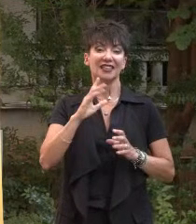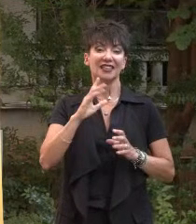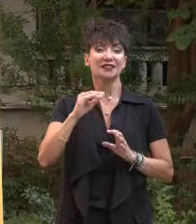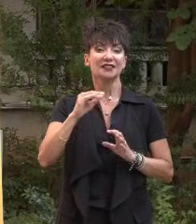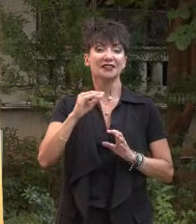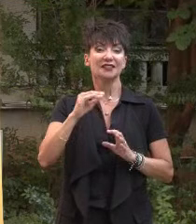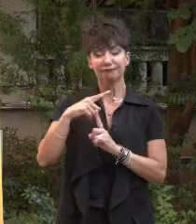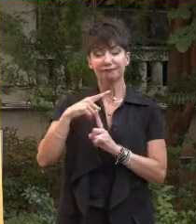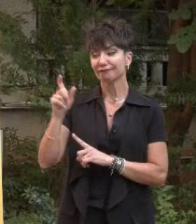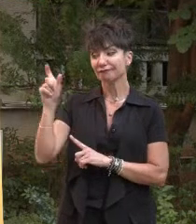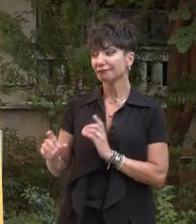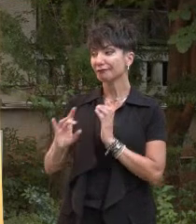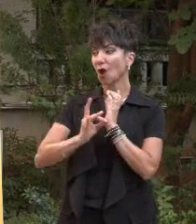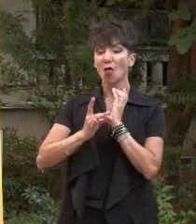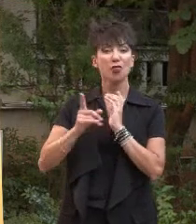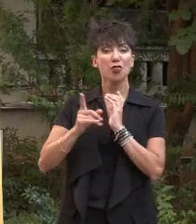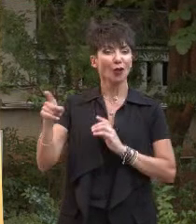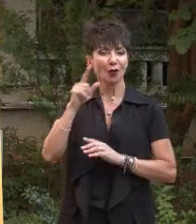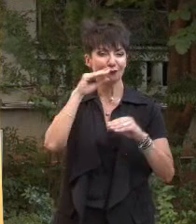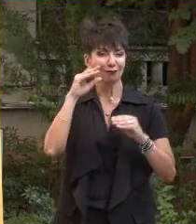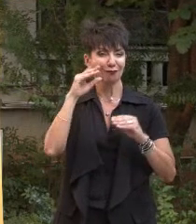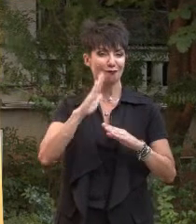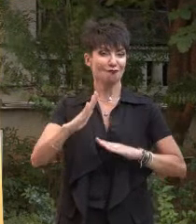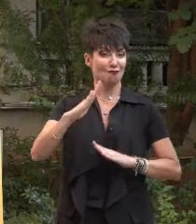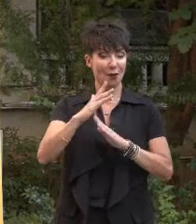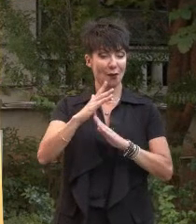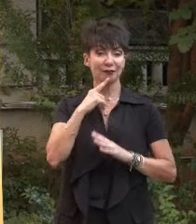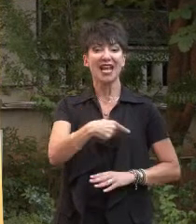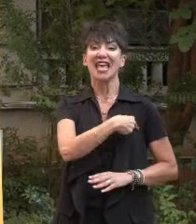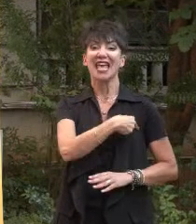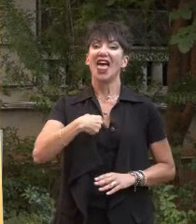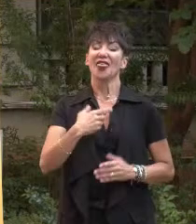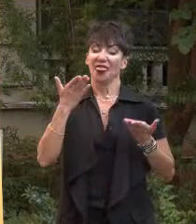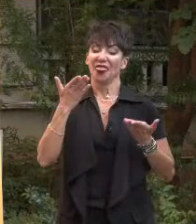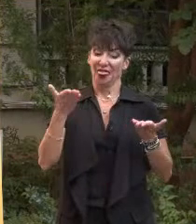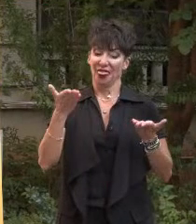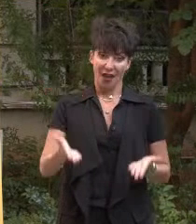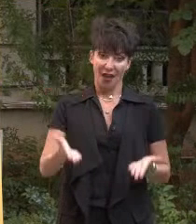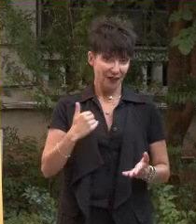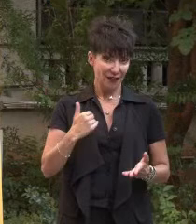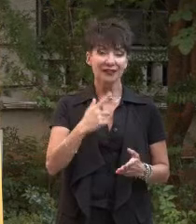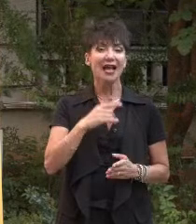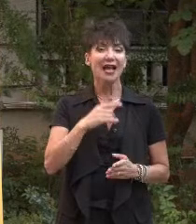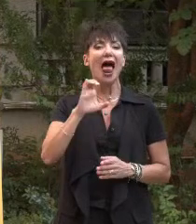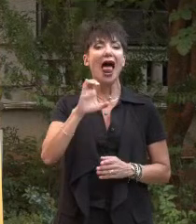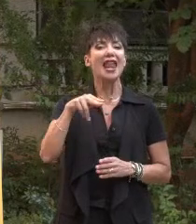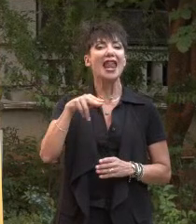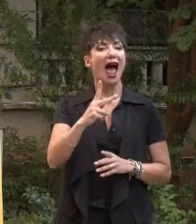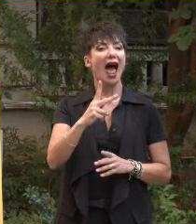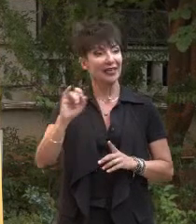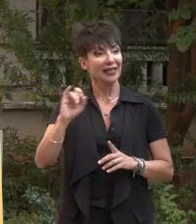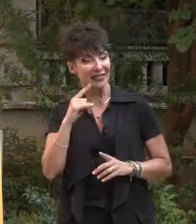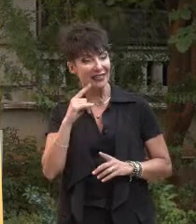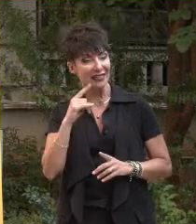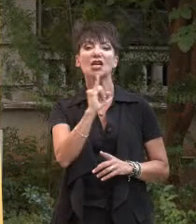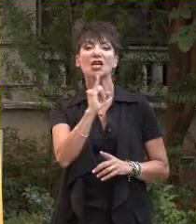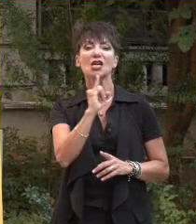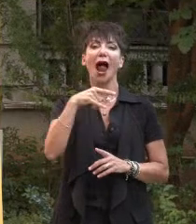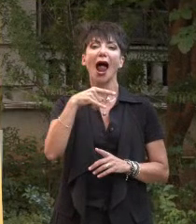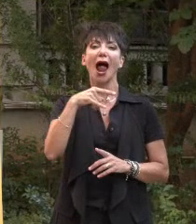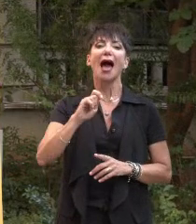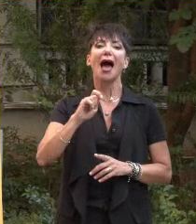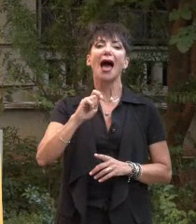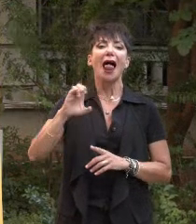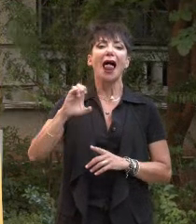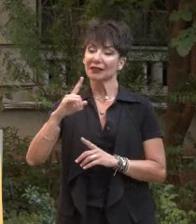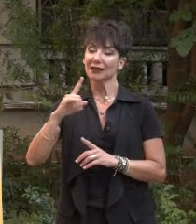Αντώνιο Αδιερινό, το Διευθυντή του Νομισματικού Μουσείου, Δ. Γεώργιο Κακαβά, την κυρία Ελένη Νάκη και την κυρία Ιωάννα Πεπελέση για τη